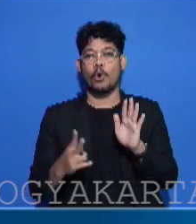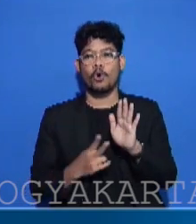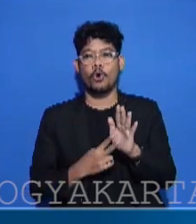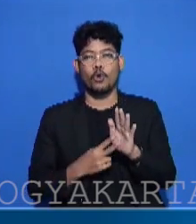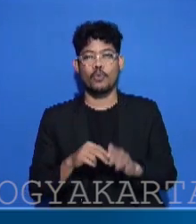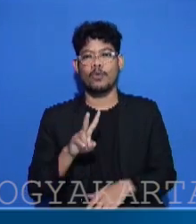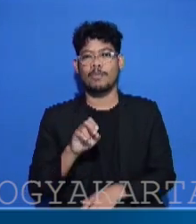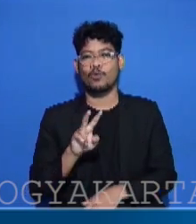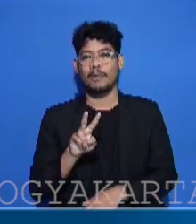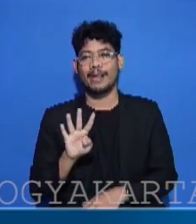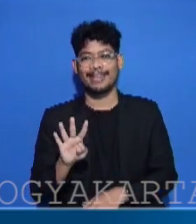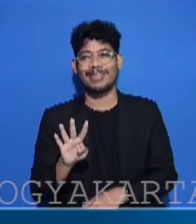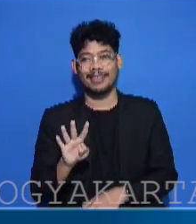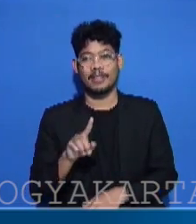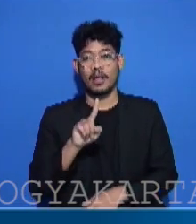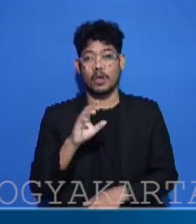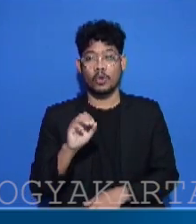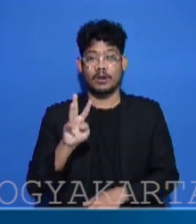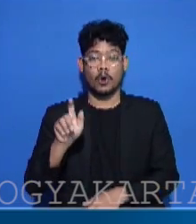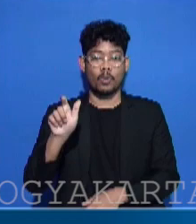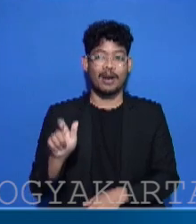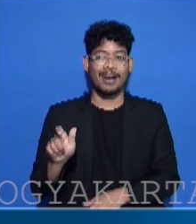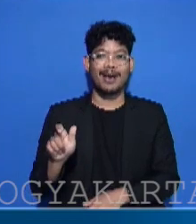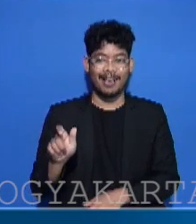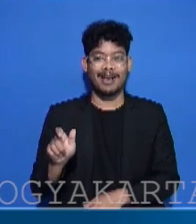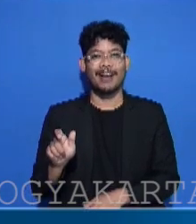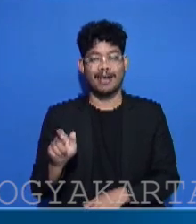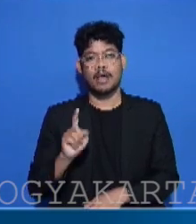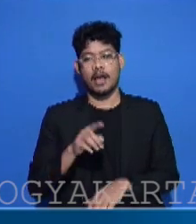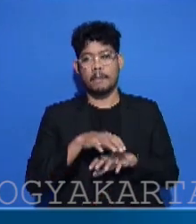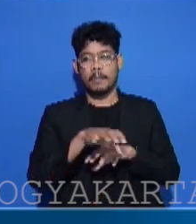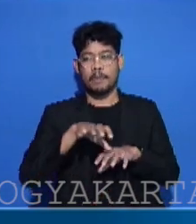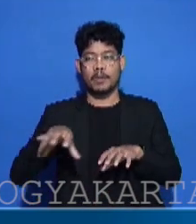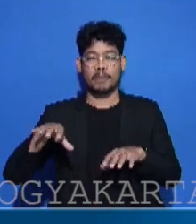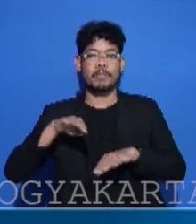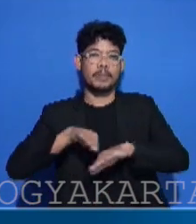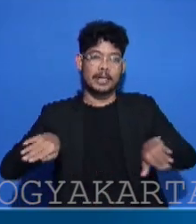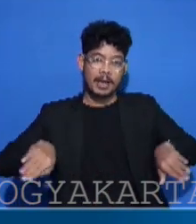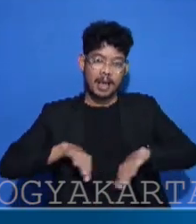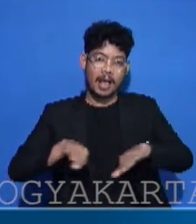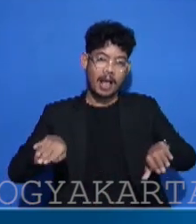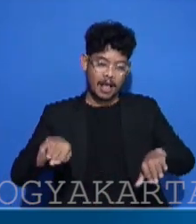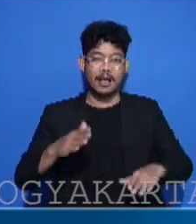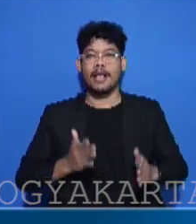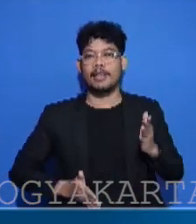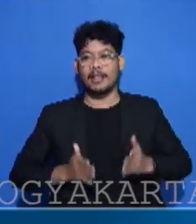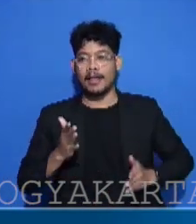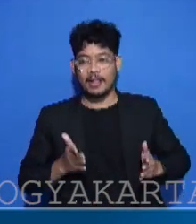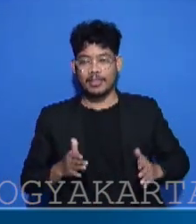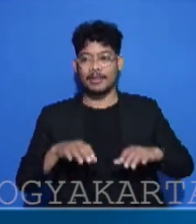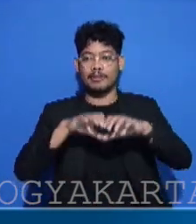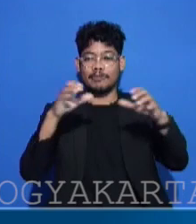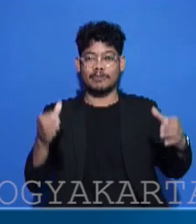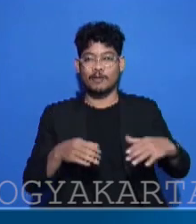dari 3 induk cabang olahraga yang berenang atletik dan gear atletik menyertakan 19 atlet di Indonesia dan